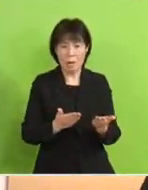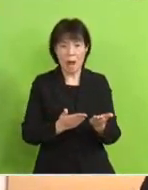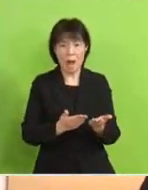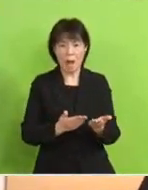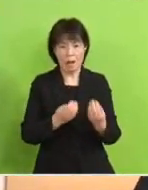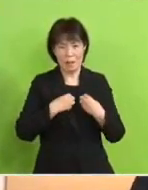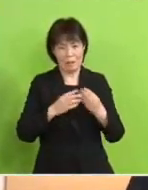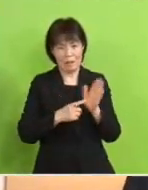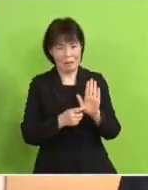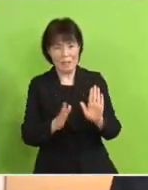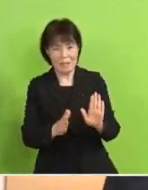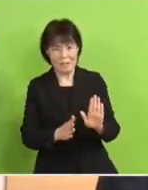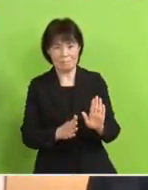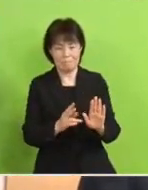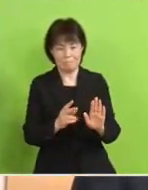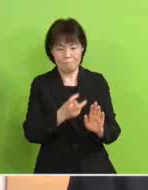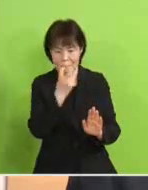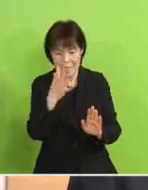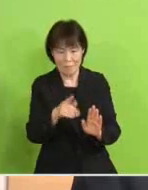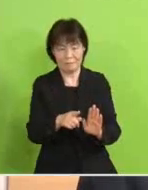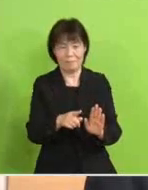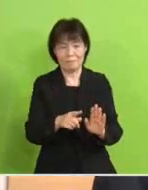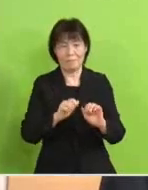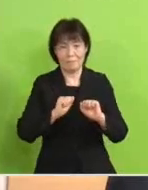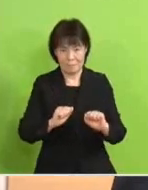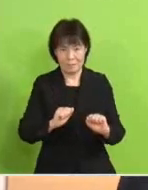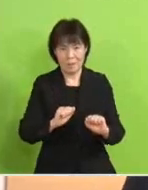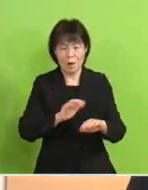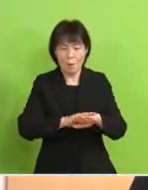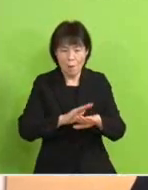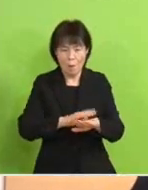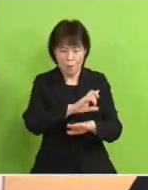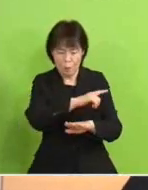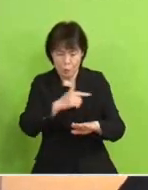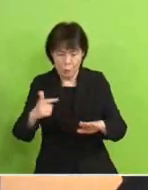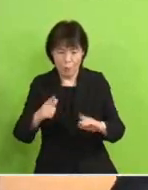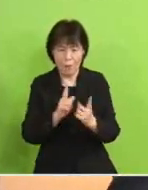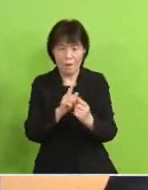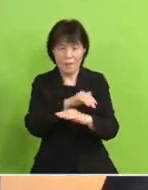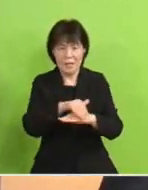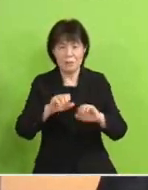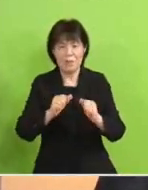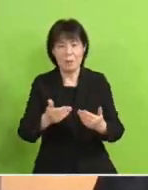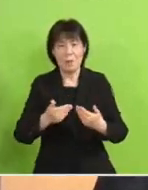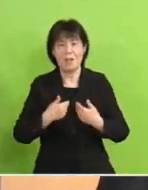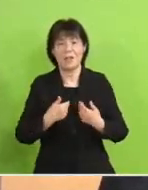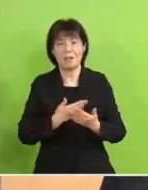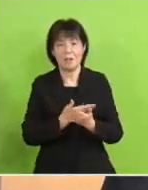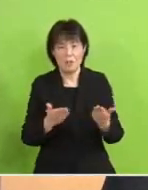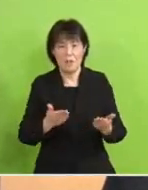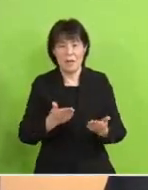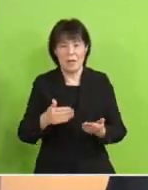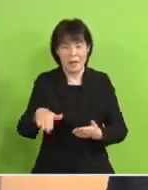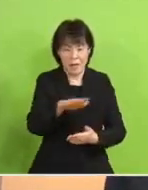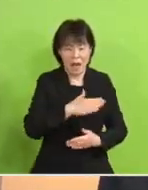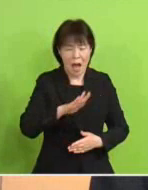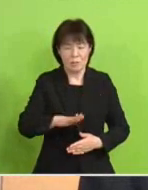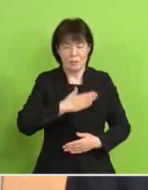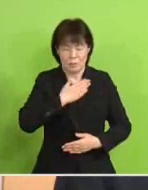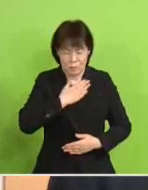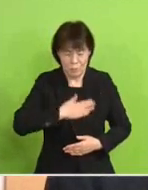ものかという気持ちを持ちながら、考えられる手立てを打って対策をしていただいている、十分承知し